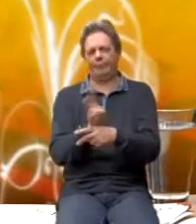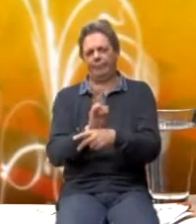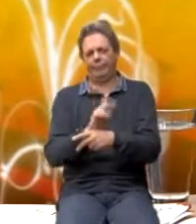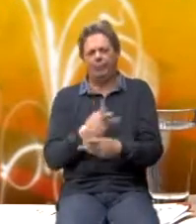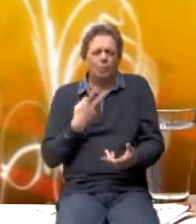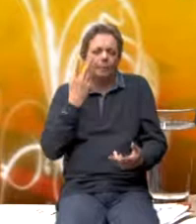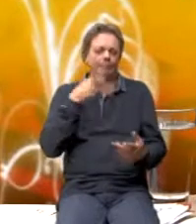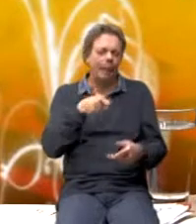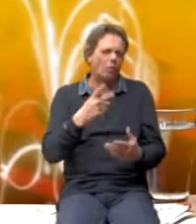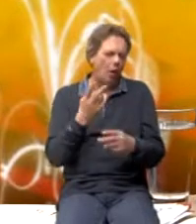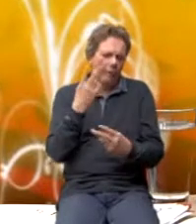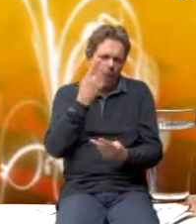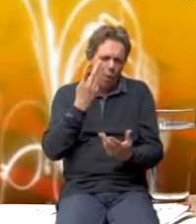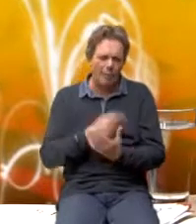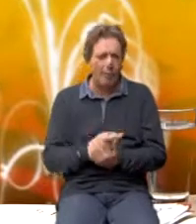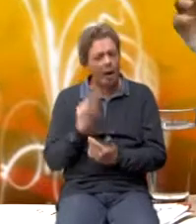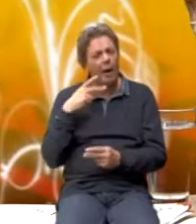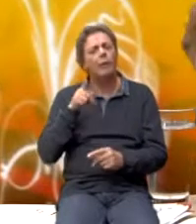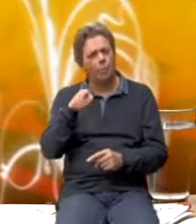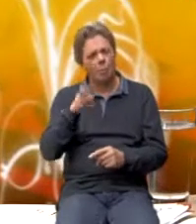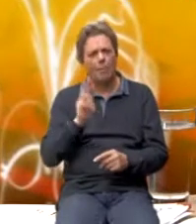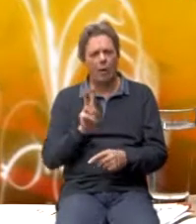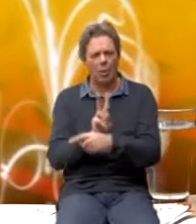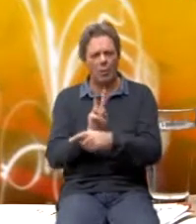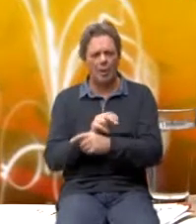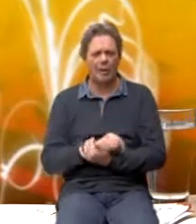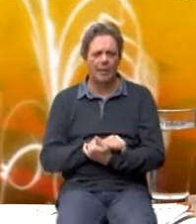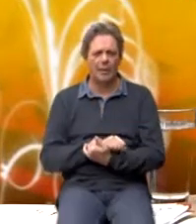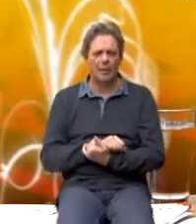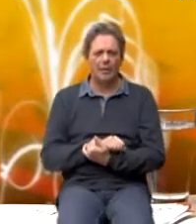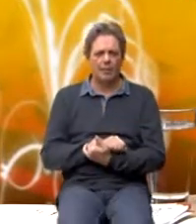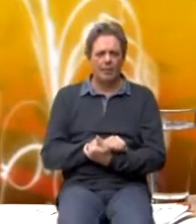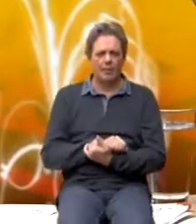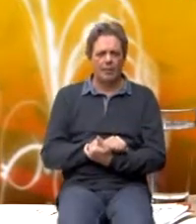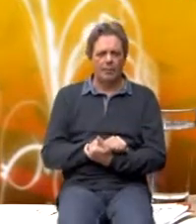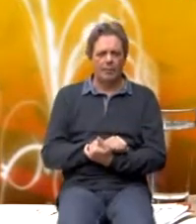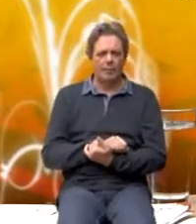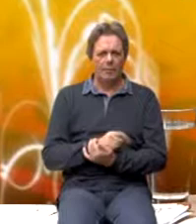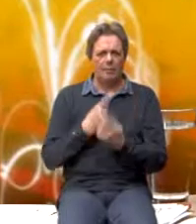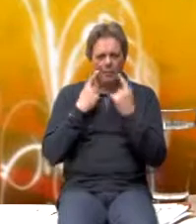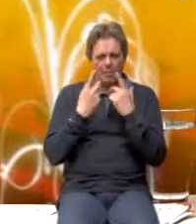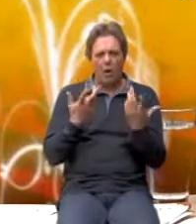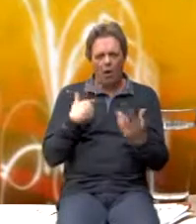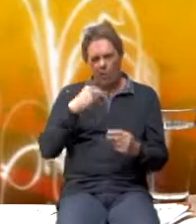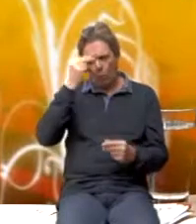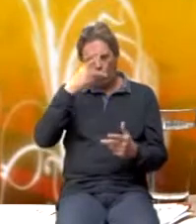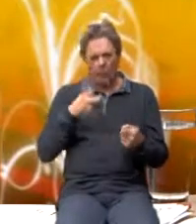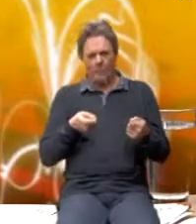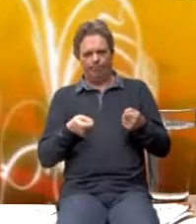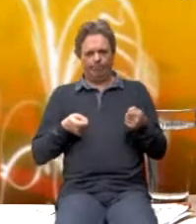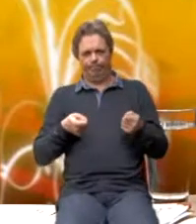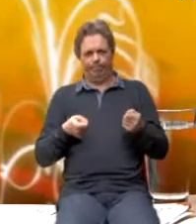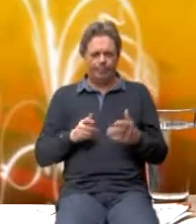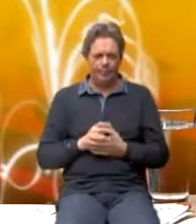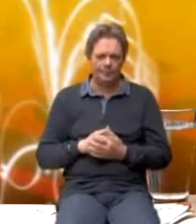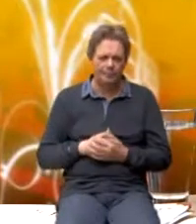je normalno, samo bi trebalo biti pod kontrolom i to muvanje, je li tako? Prema tome, ne vidim kako vi kao struka sada se suzdržavate. Ne,